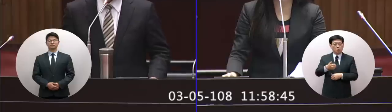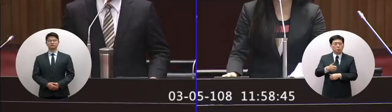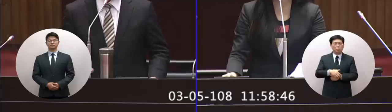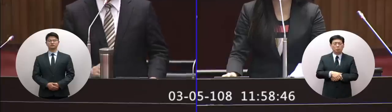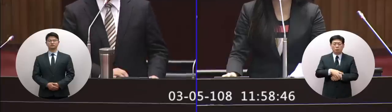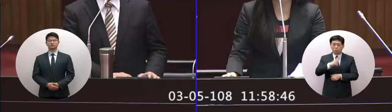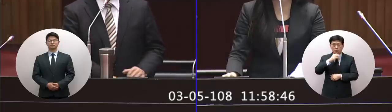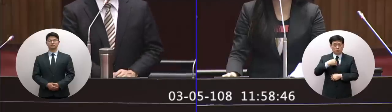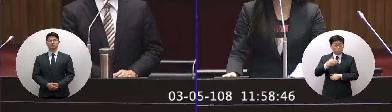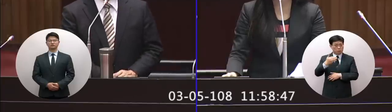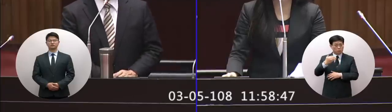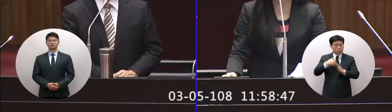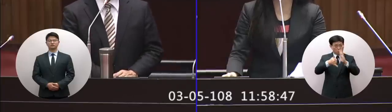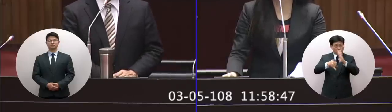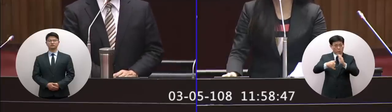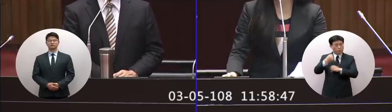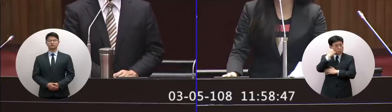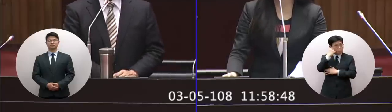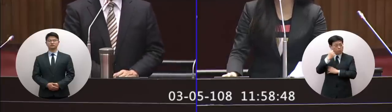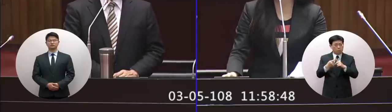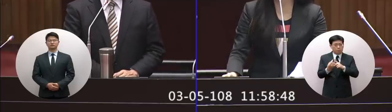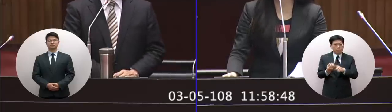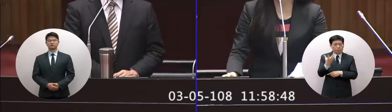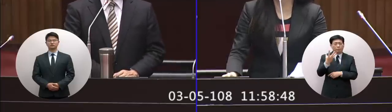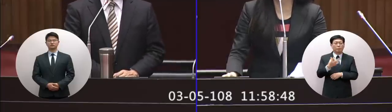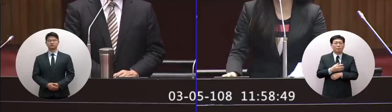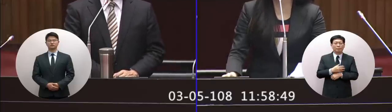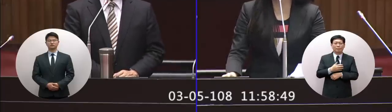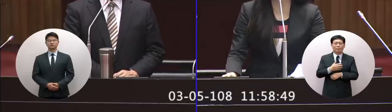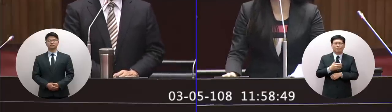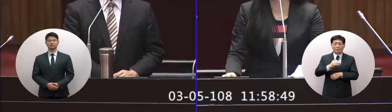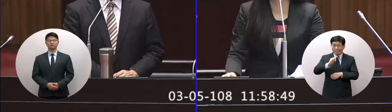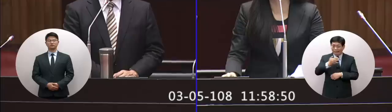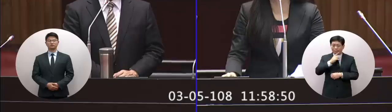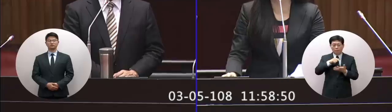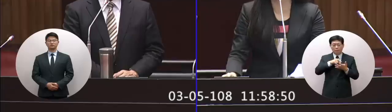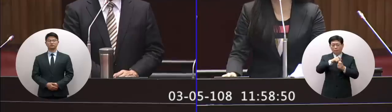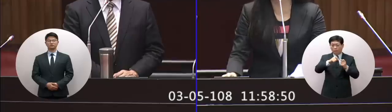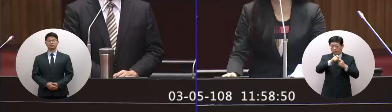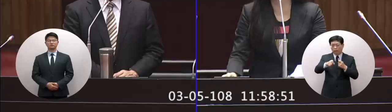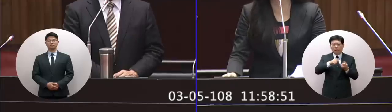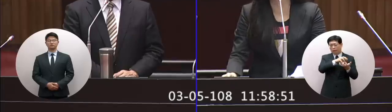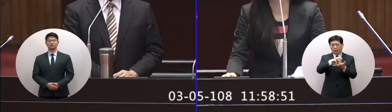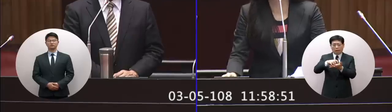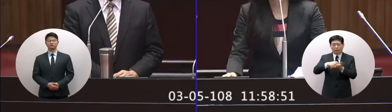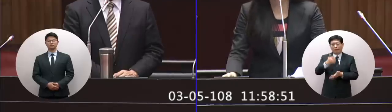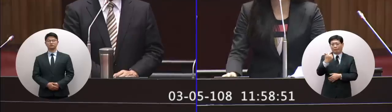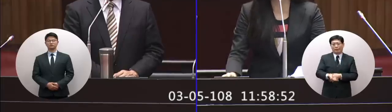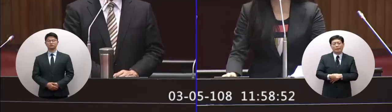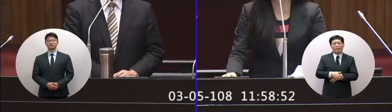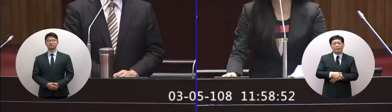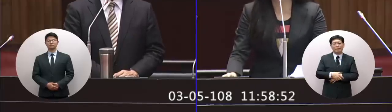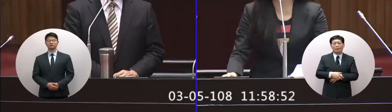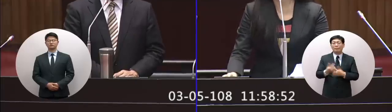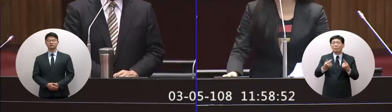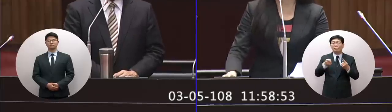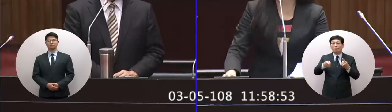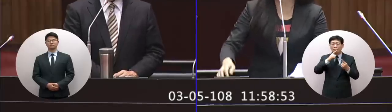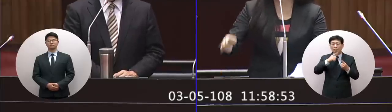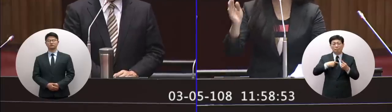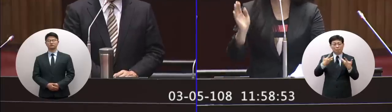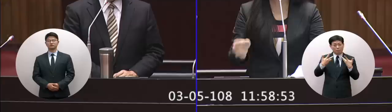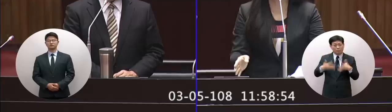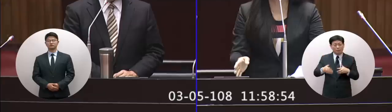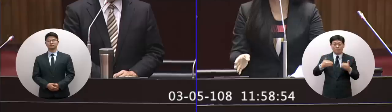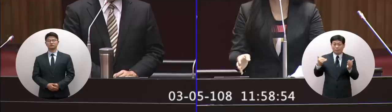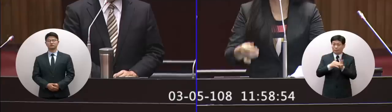哈，那住房率确实有上升，可是呢这个核销的动作实在是太慢了，现在这些业者已